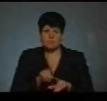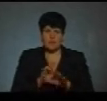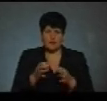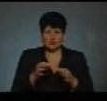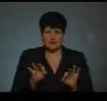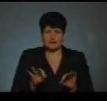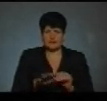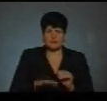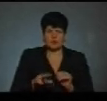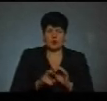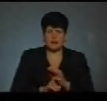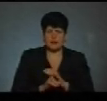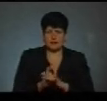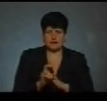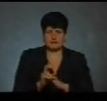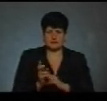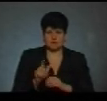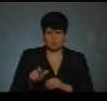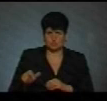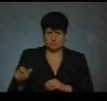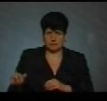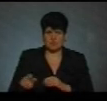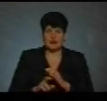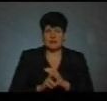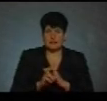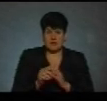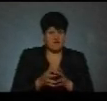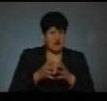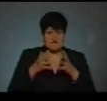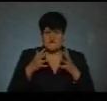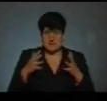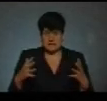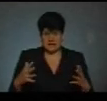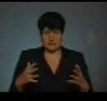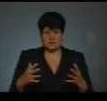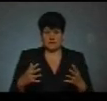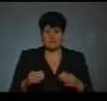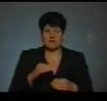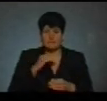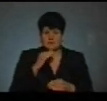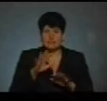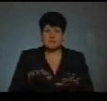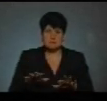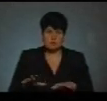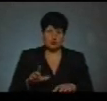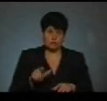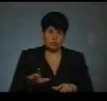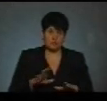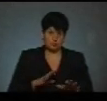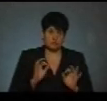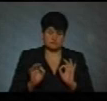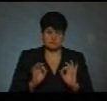на територію лаври прихожан, тому що лавра досить велика, достатньо було місця для того, щоб люди були в